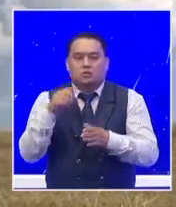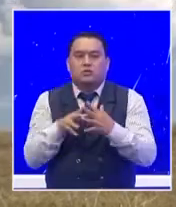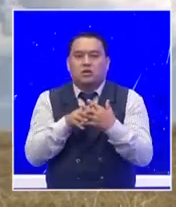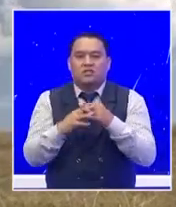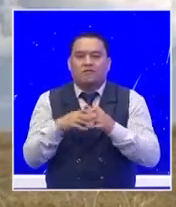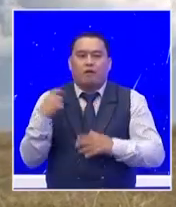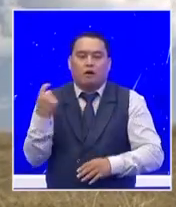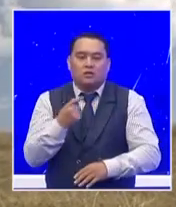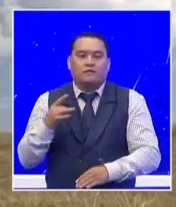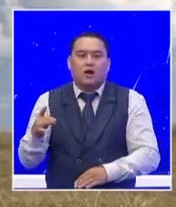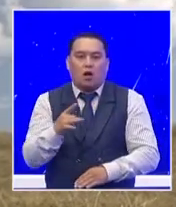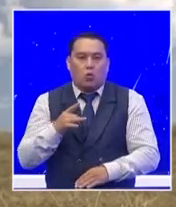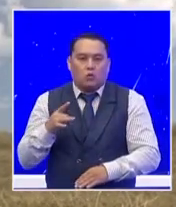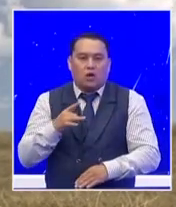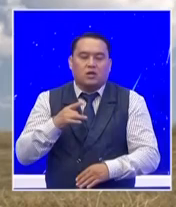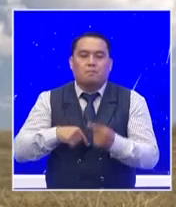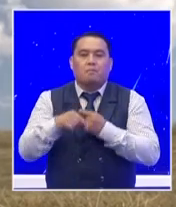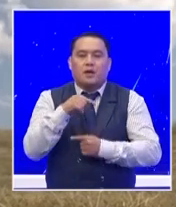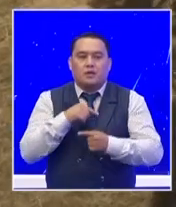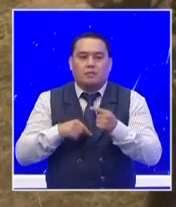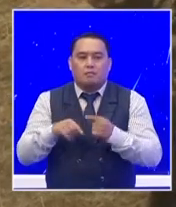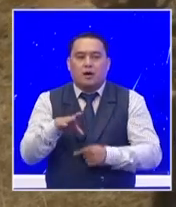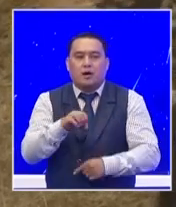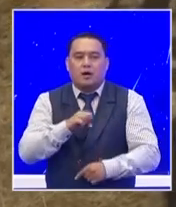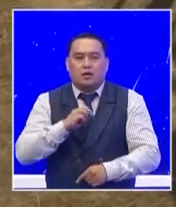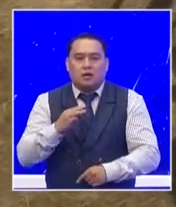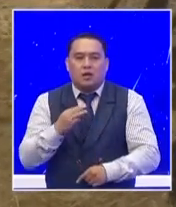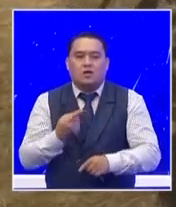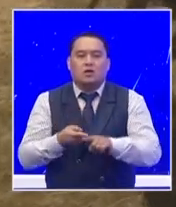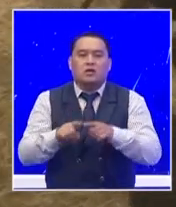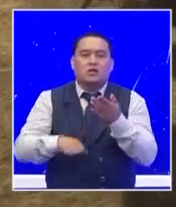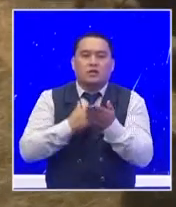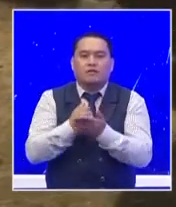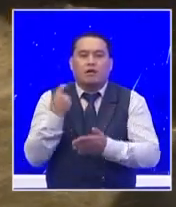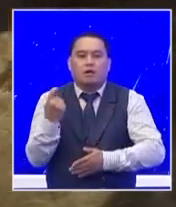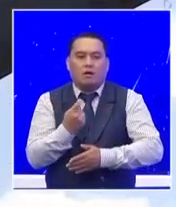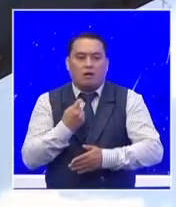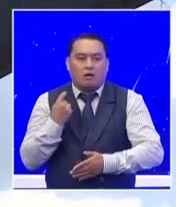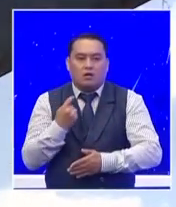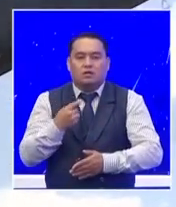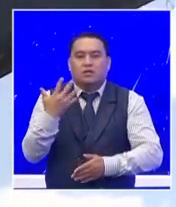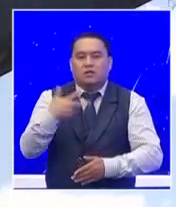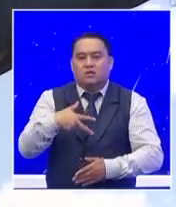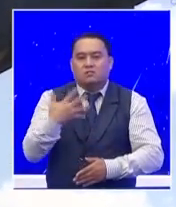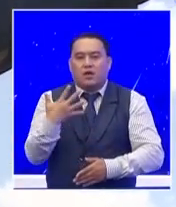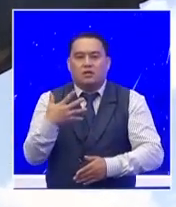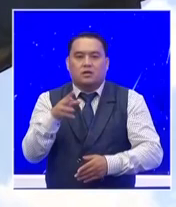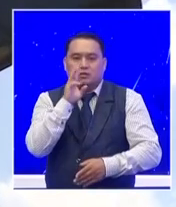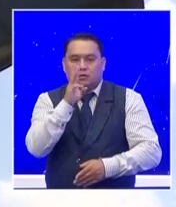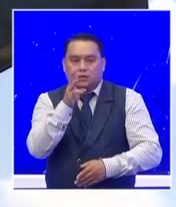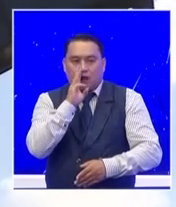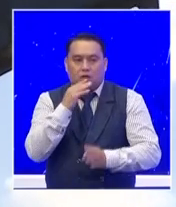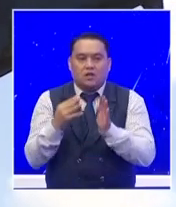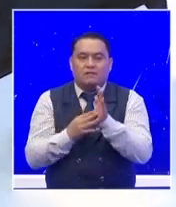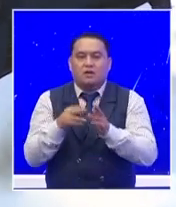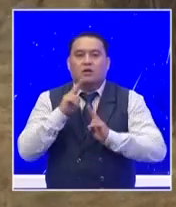крестьянские хозяйства района. В их числе предприниматель Бахыт Жакыпаев. По словам главы хозяйства Серикпай, 35% всей заработной платы